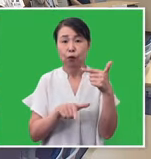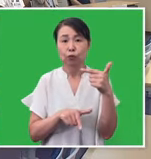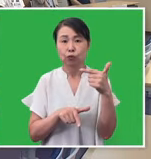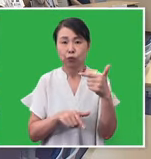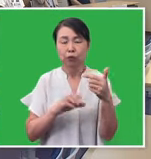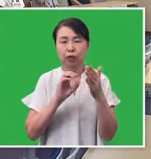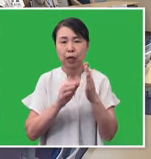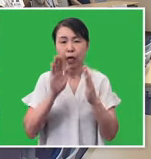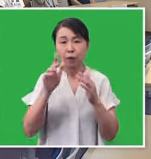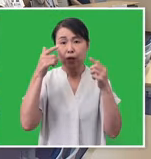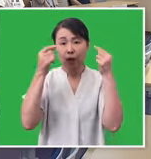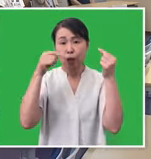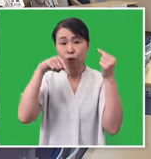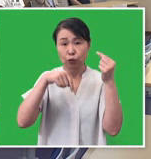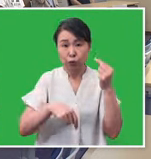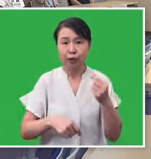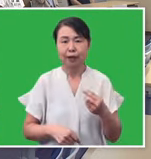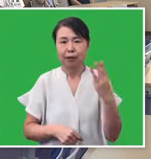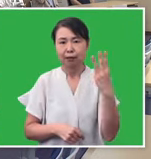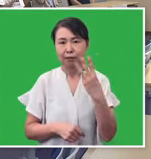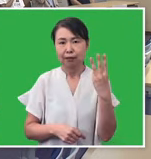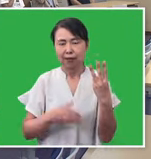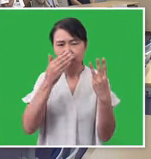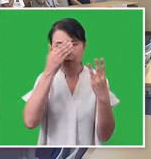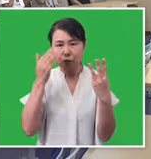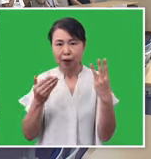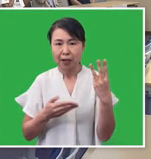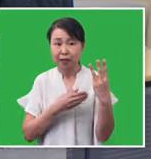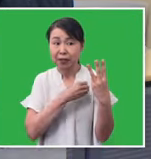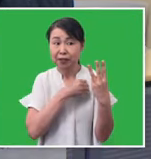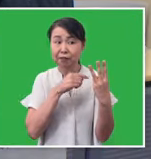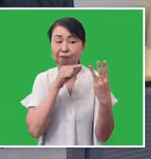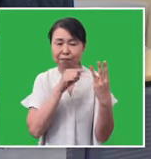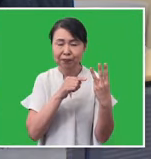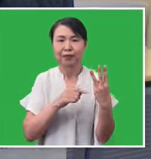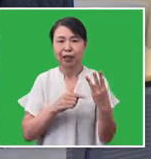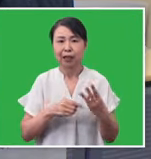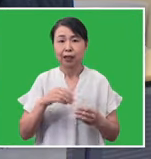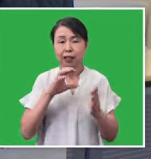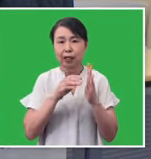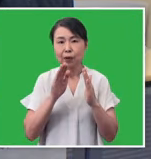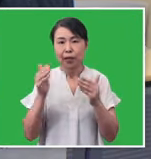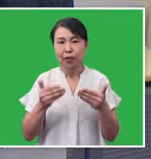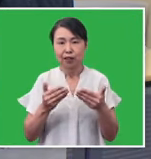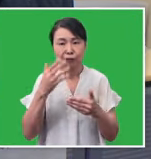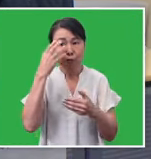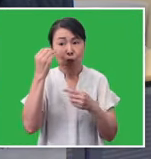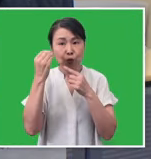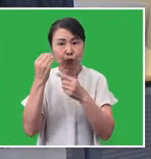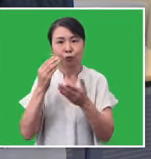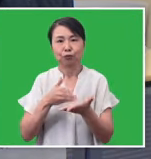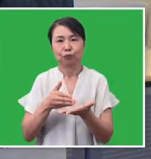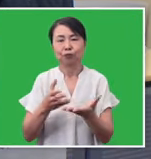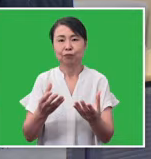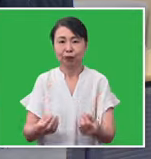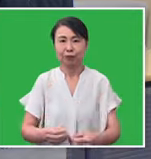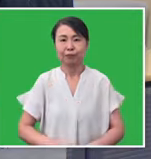6月、岩手大学では3人の若手社員が岩手で働く魅力について紹介しました